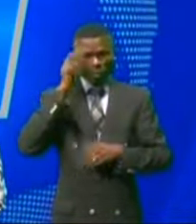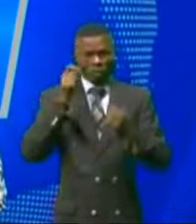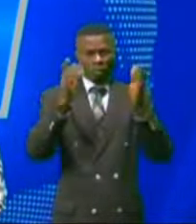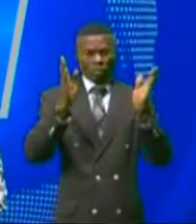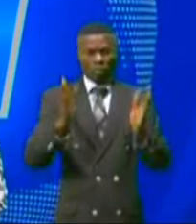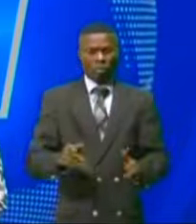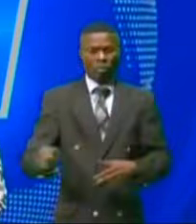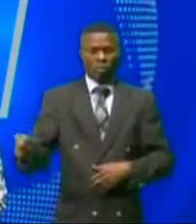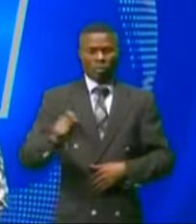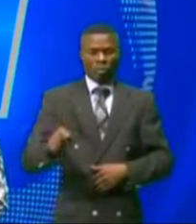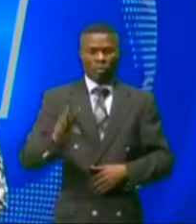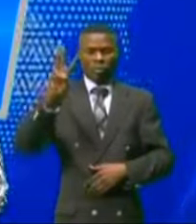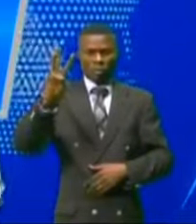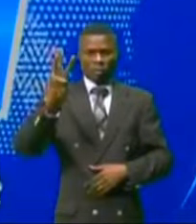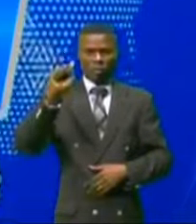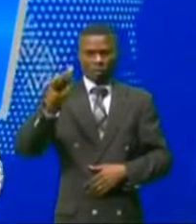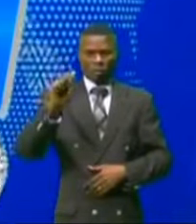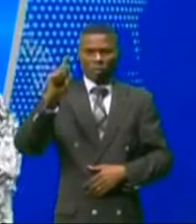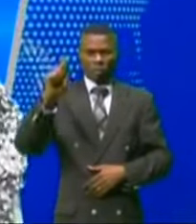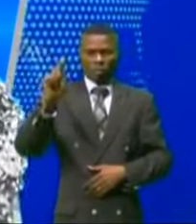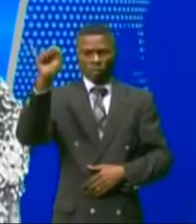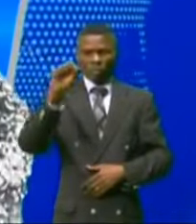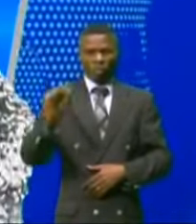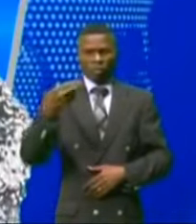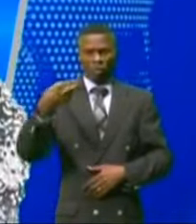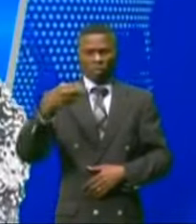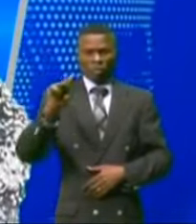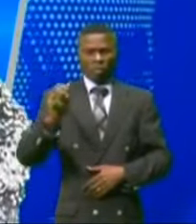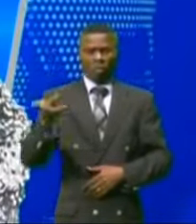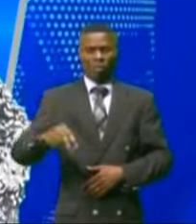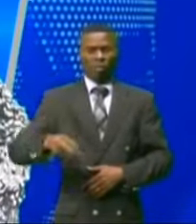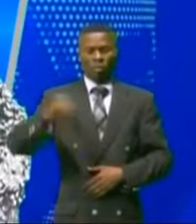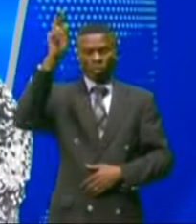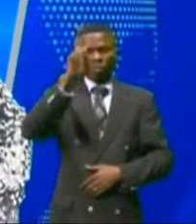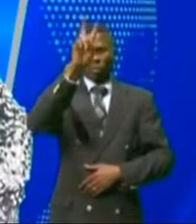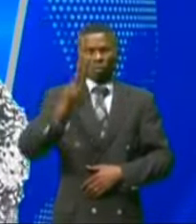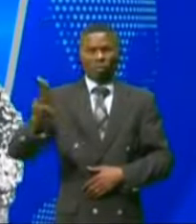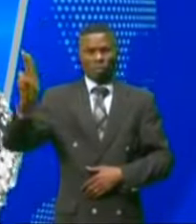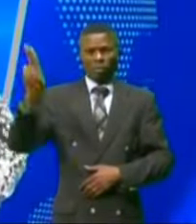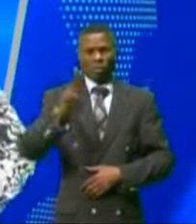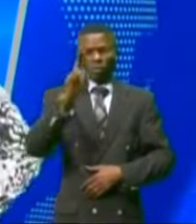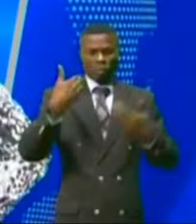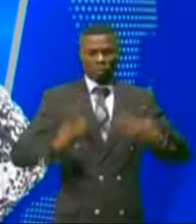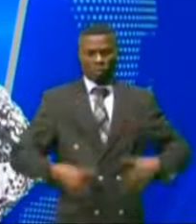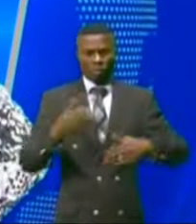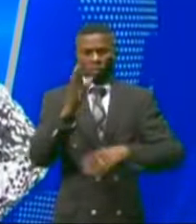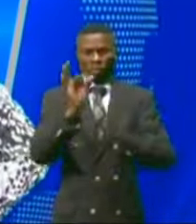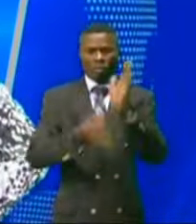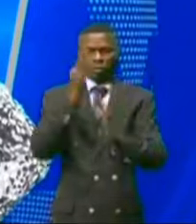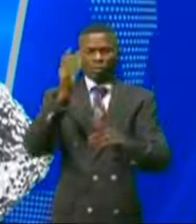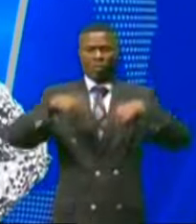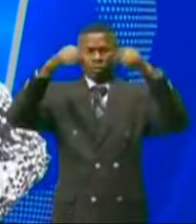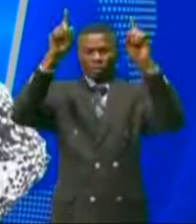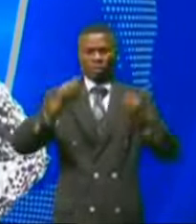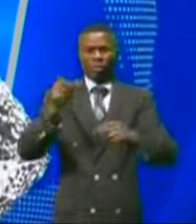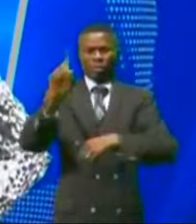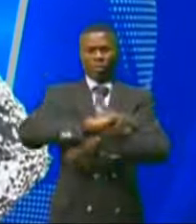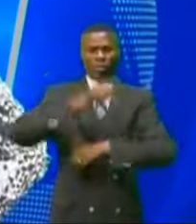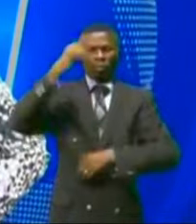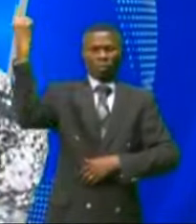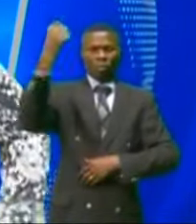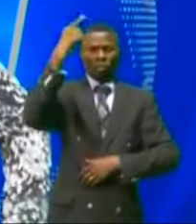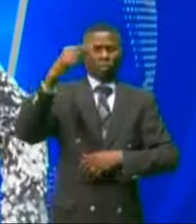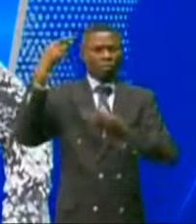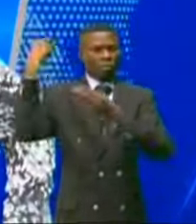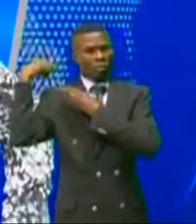journalistes des territoires de Ouachai Farage dans la province du Haut-Tuélé. C'était à l'occasion de la célébration de la 13e édition de la Journée mondiale de